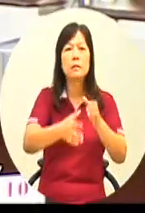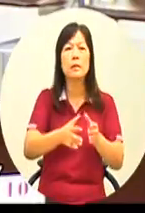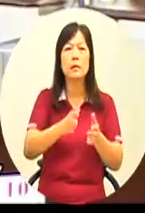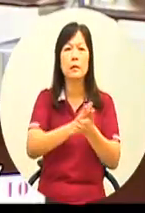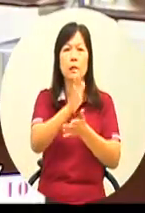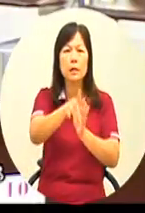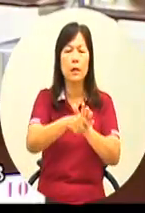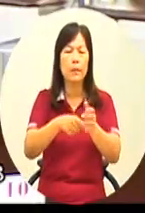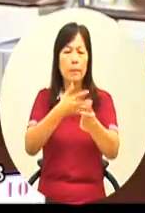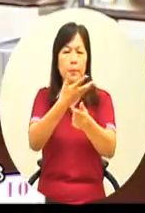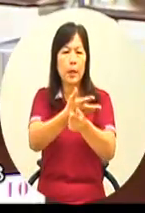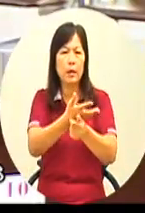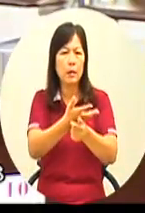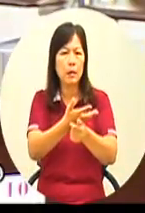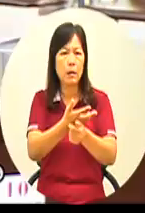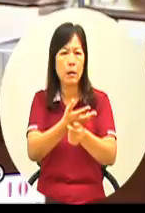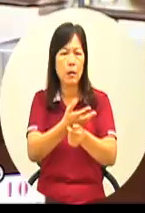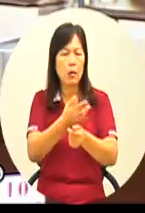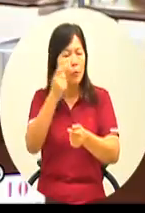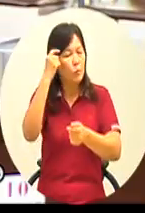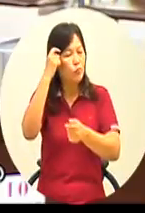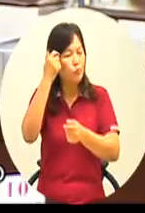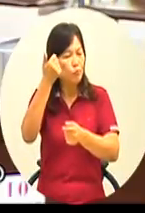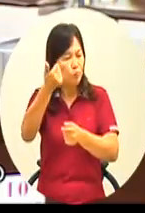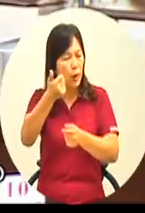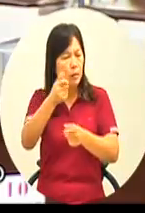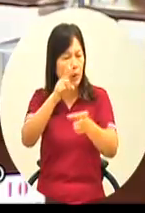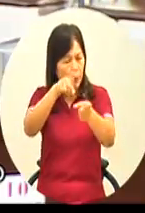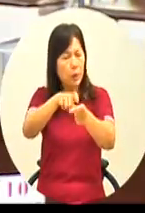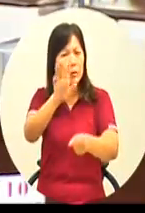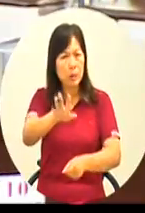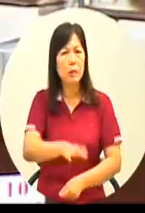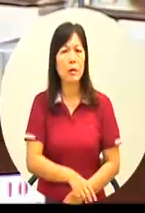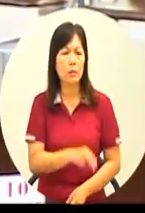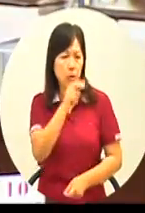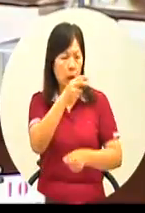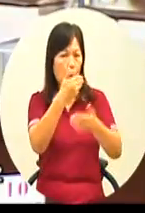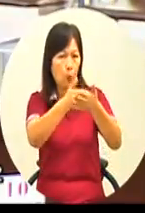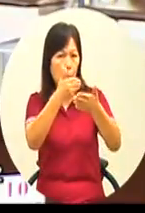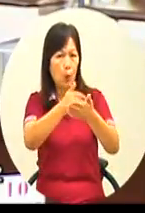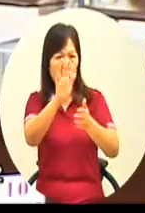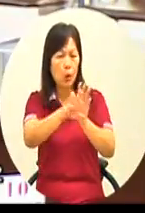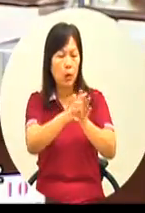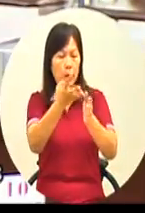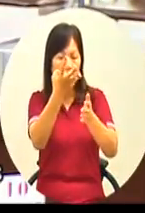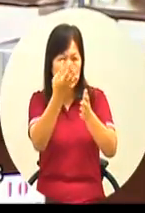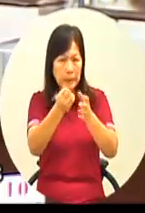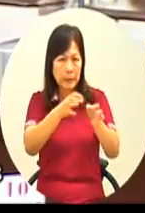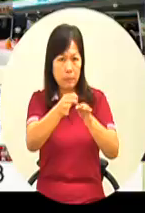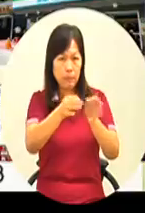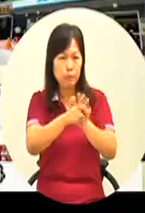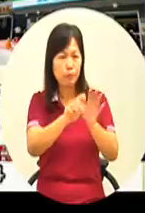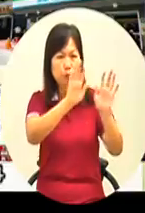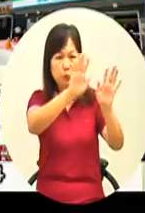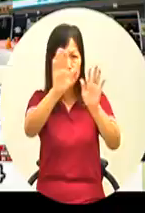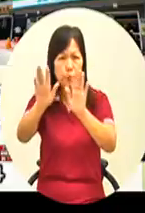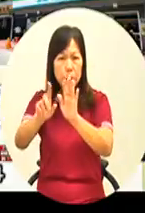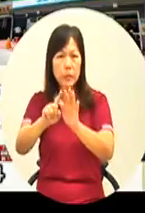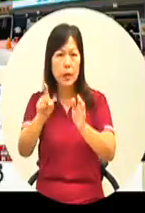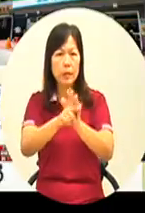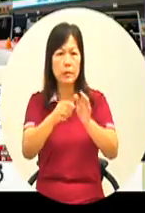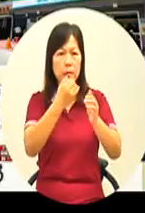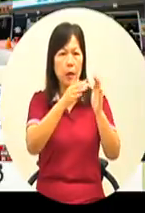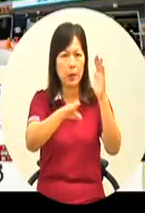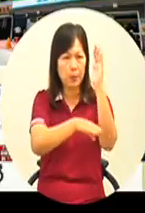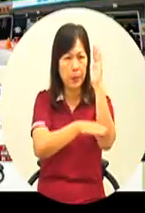吼，而且是真好诶，一个舒克风涌嘛。你要看这有多嘛，啊，这几个超商哦，摆设，尤其旁边那个架子上面那